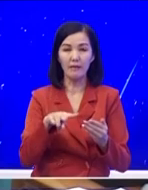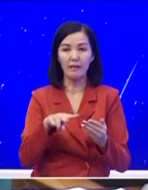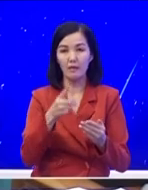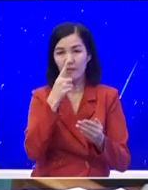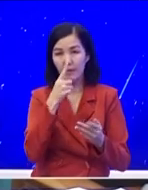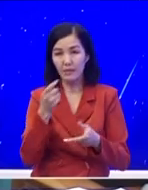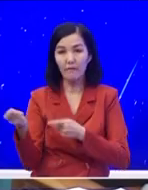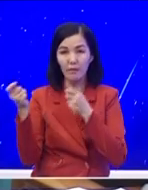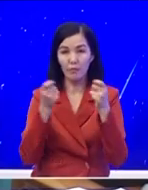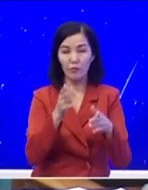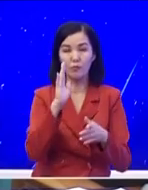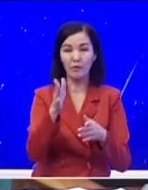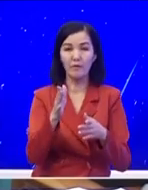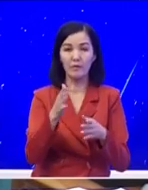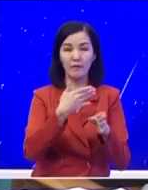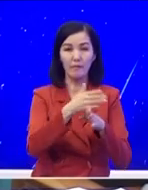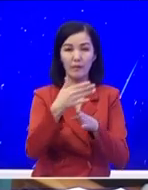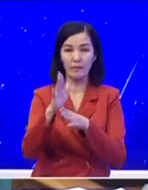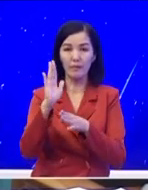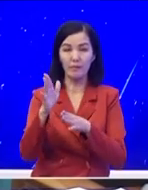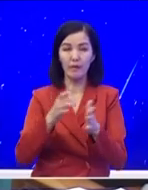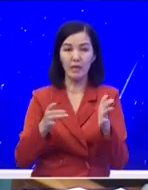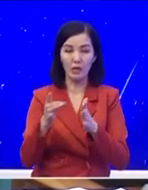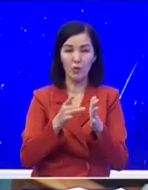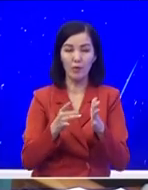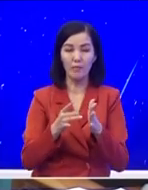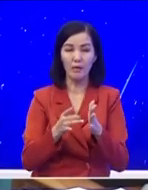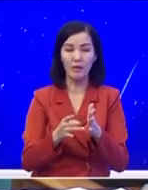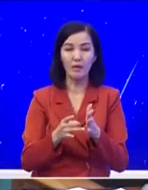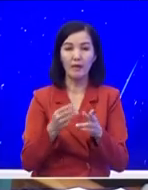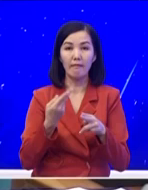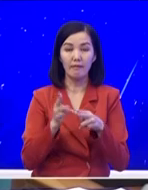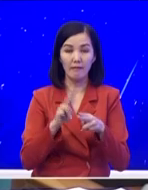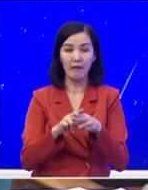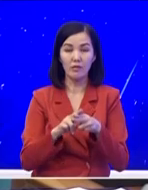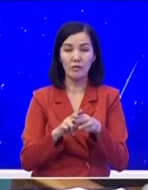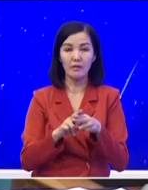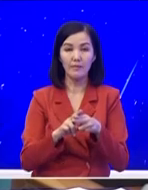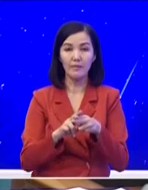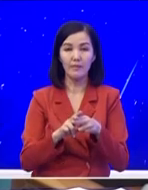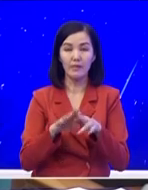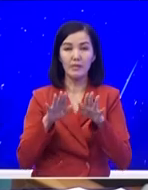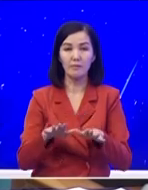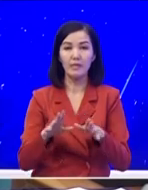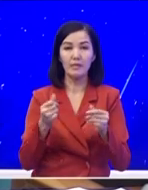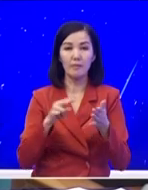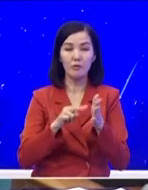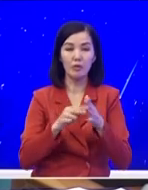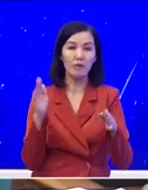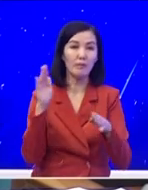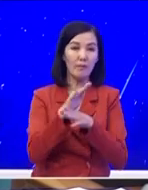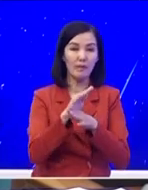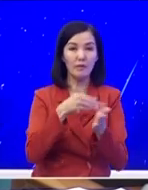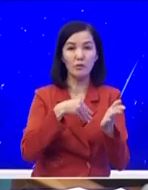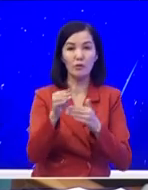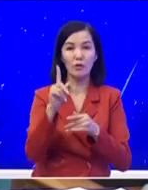эти ИВЛ тоже будут распределены по регионам. Также с местного бюджета дополнительно мы